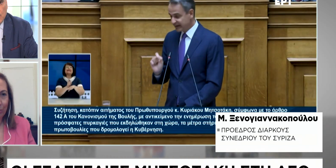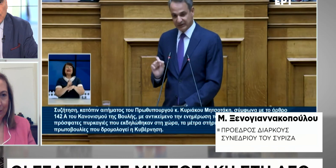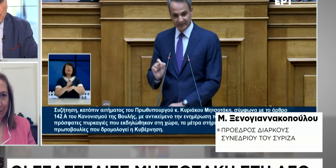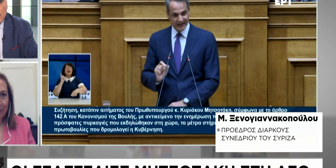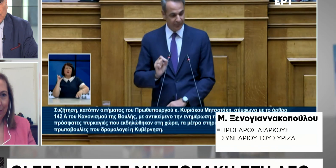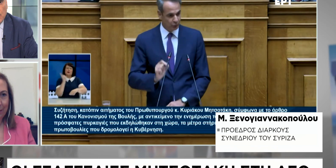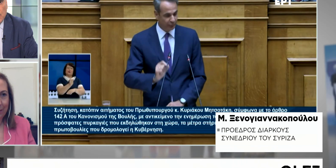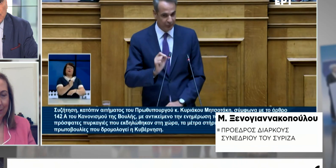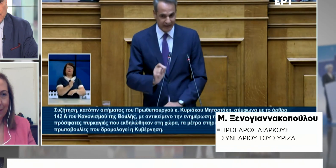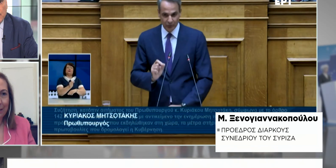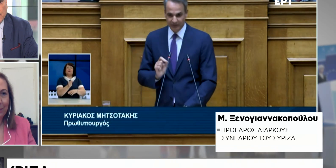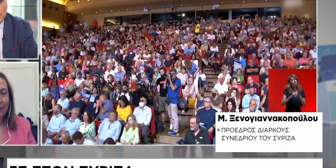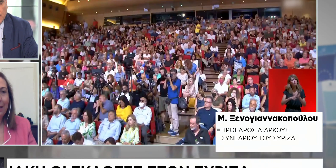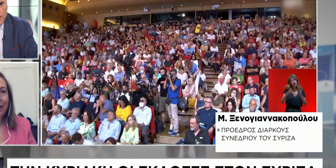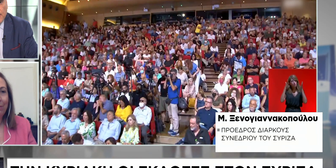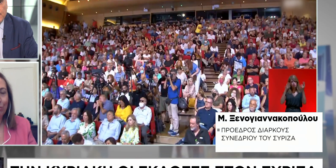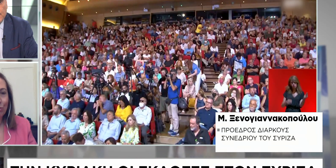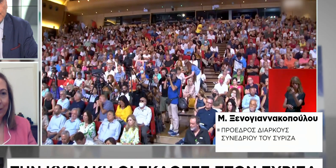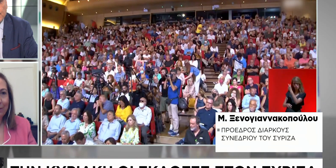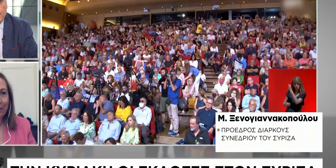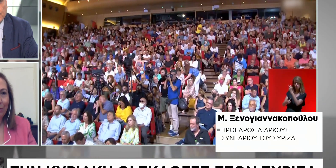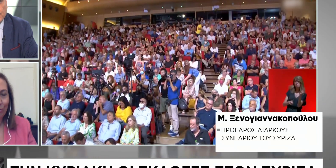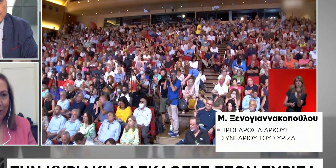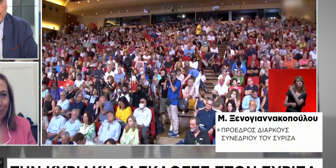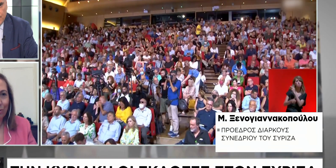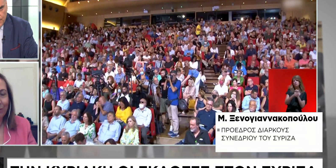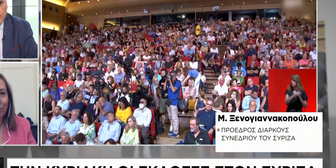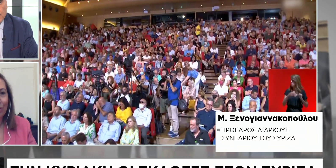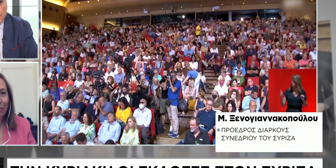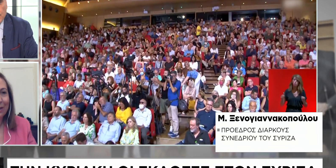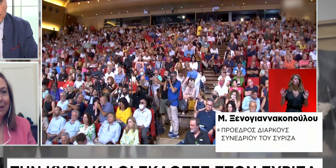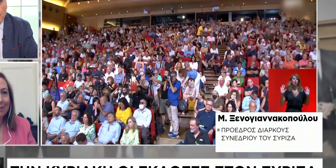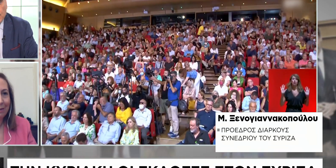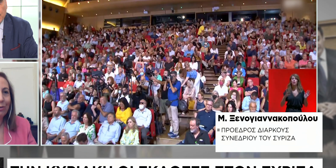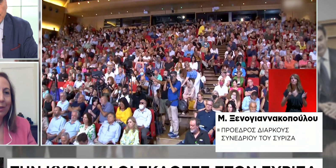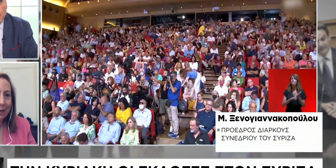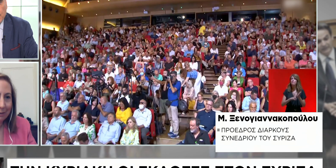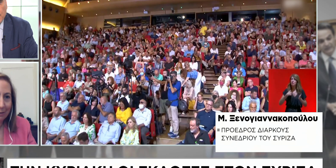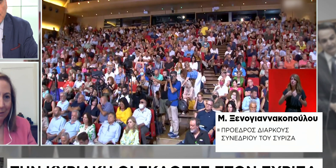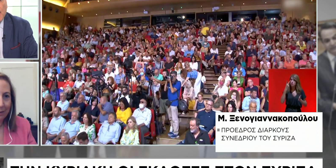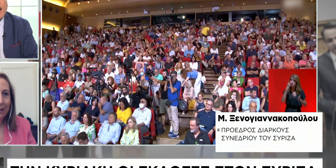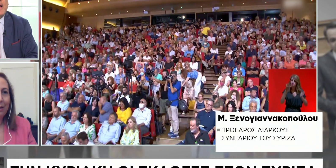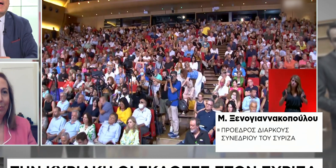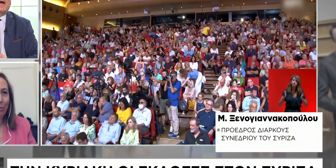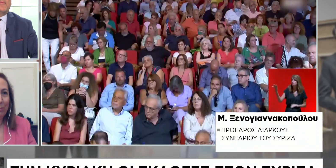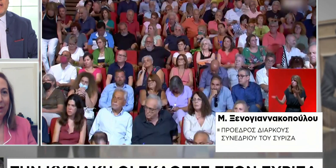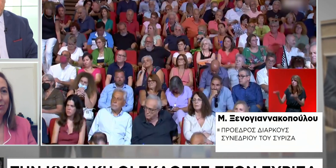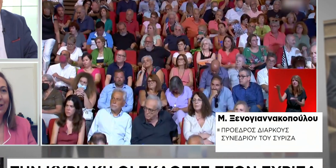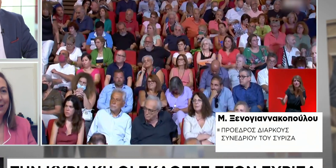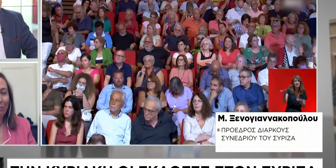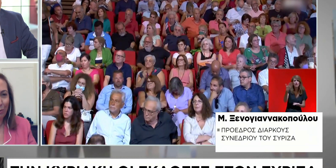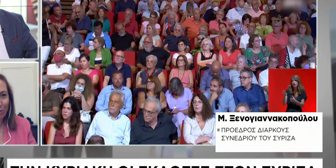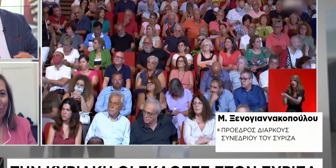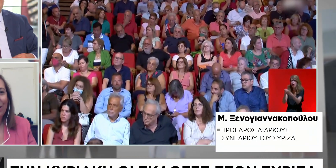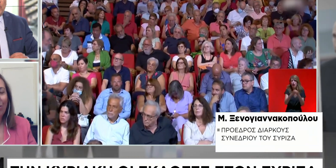είναι η πρώτη κάλπη. Ναι. Εφόσον χρειαστεί δεύτερος γύρος, ο δεύτερος γύρος θα γίνει Σάββατο 16. Α,